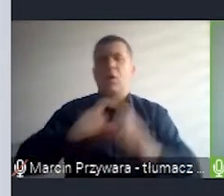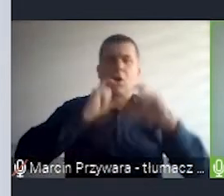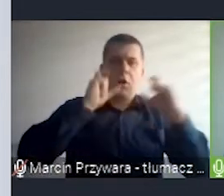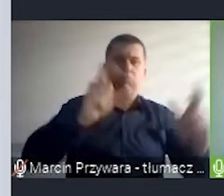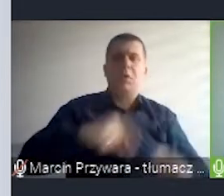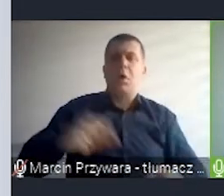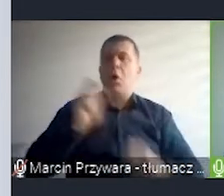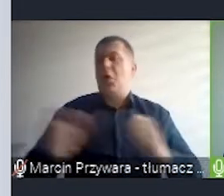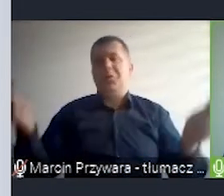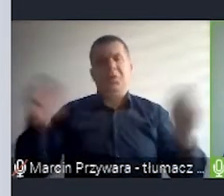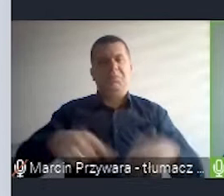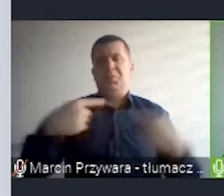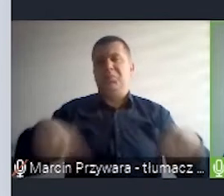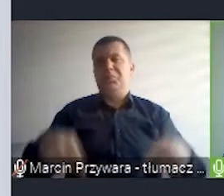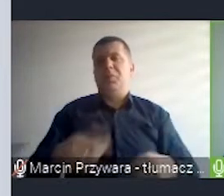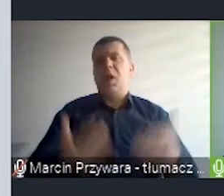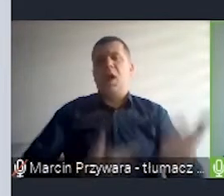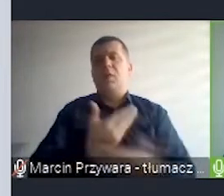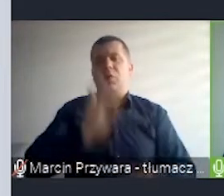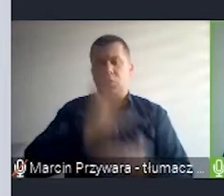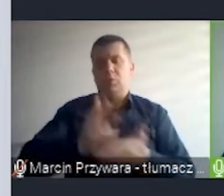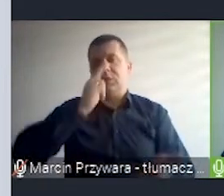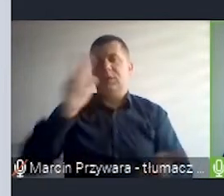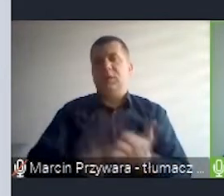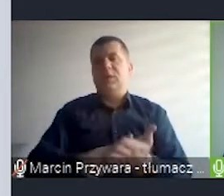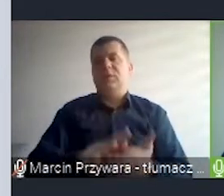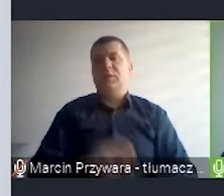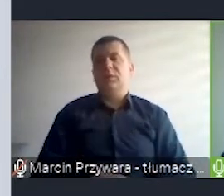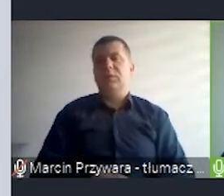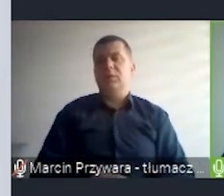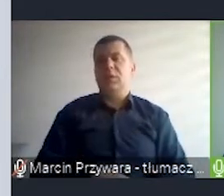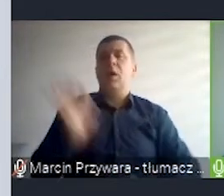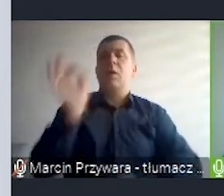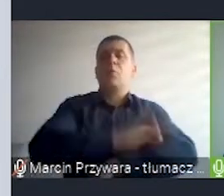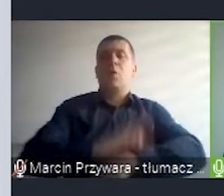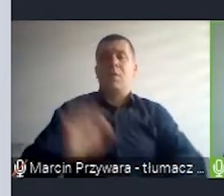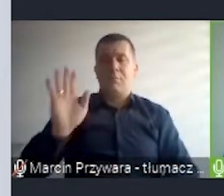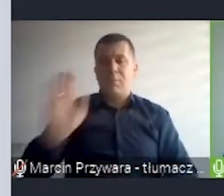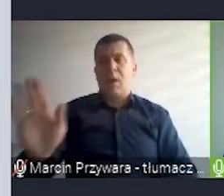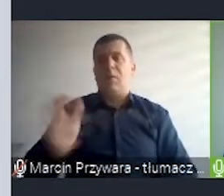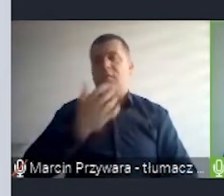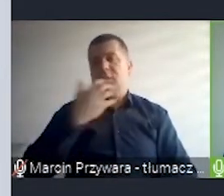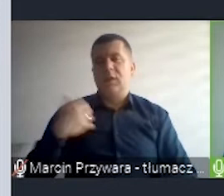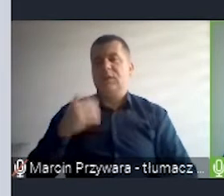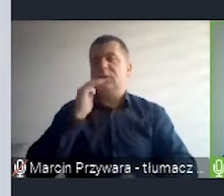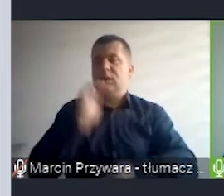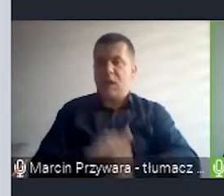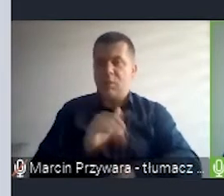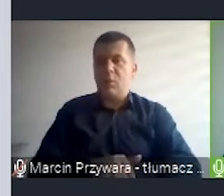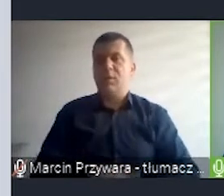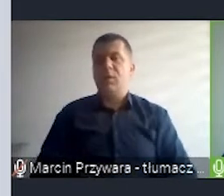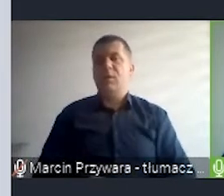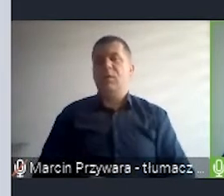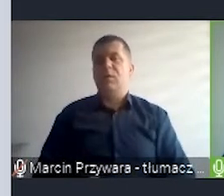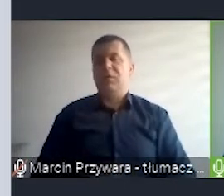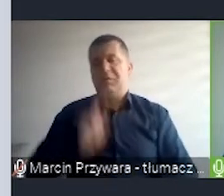nie przyszła. A wniosek jest zatwierdzony. Natomiast projekty miały kontrolowane wcześniej zamówienia,